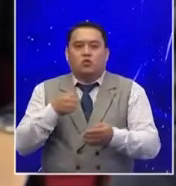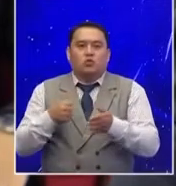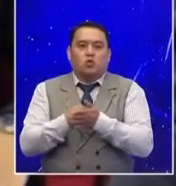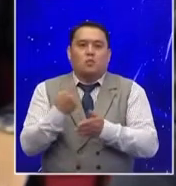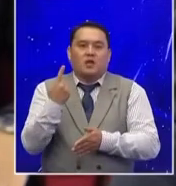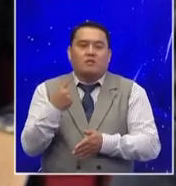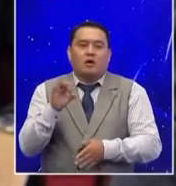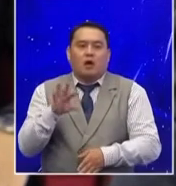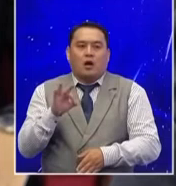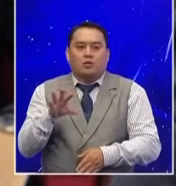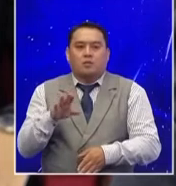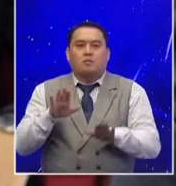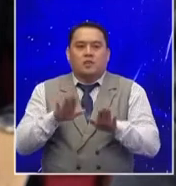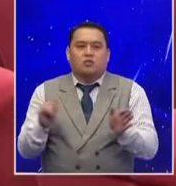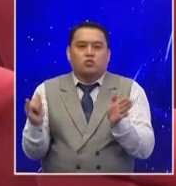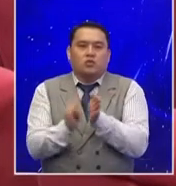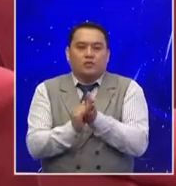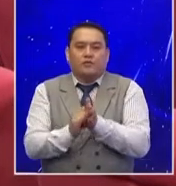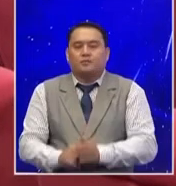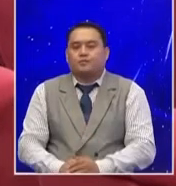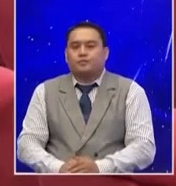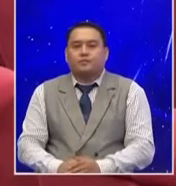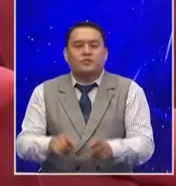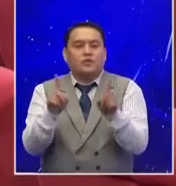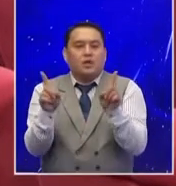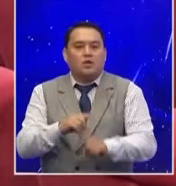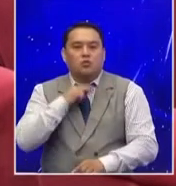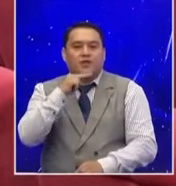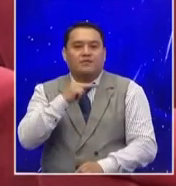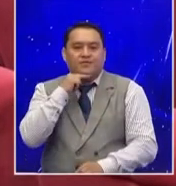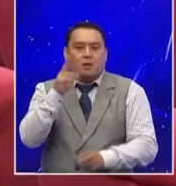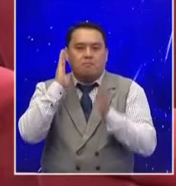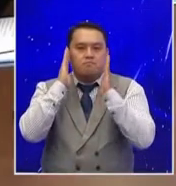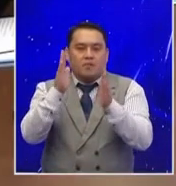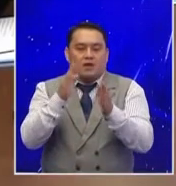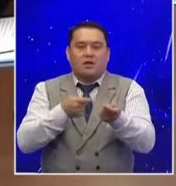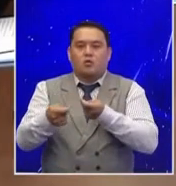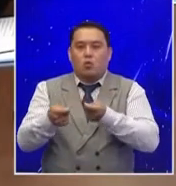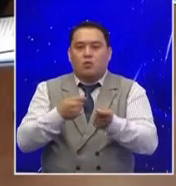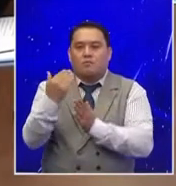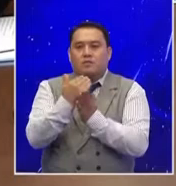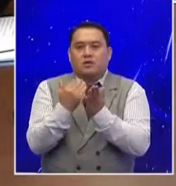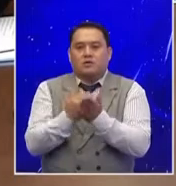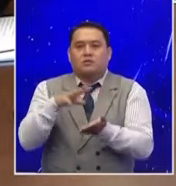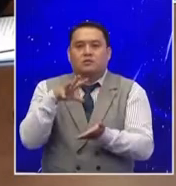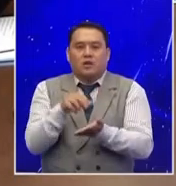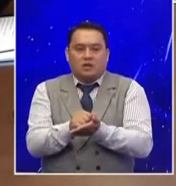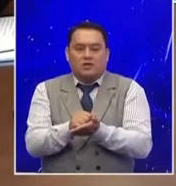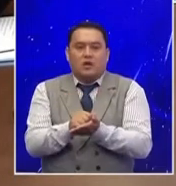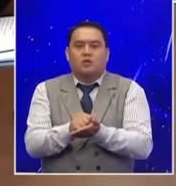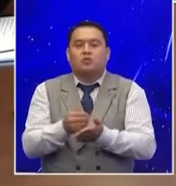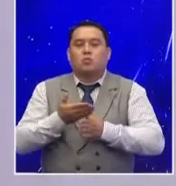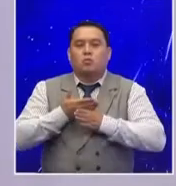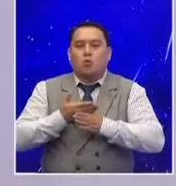октября вместе с разводкой установить. Особое внимание аким области поручил уделить ходу реализации программы «Дорожная карта занятости»,